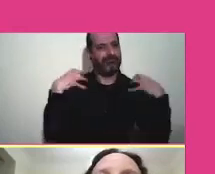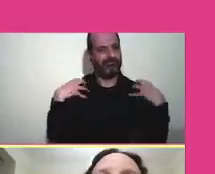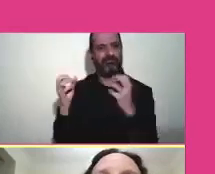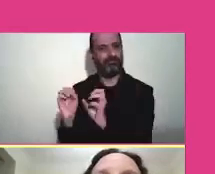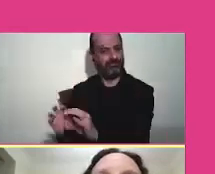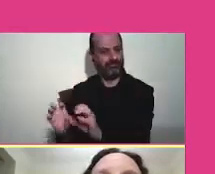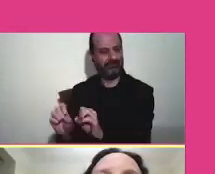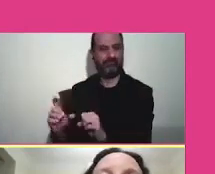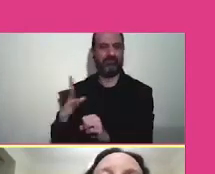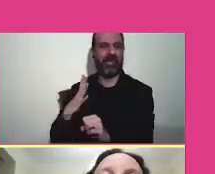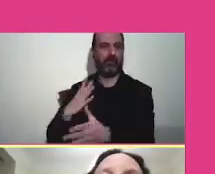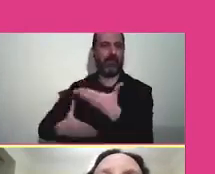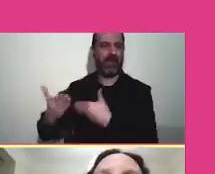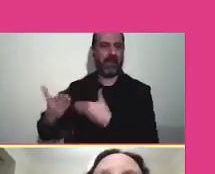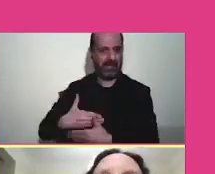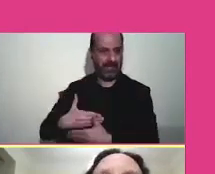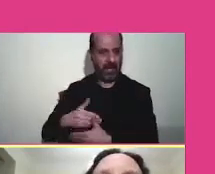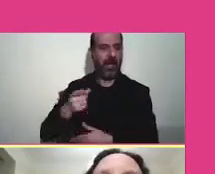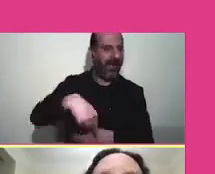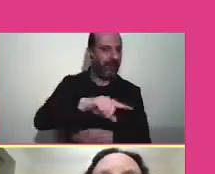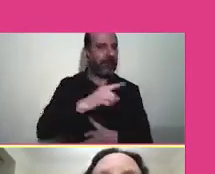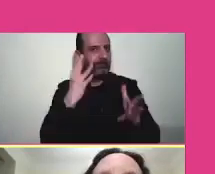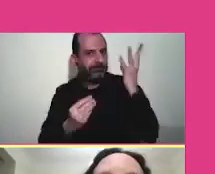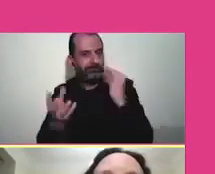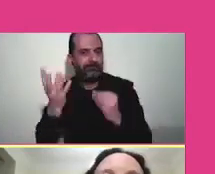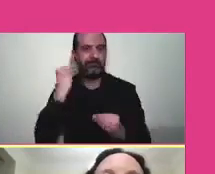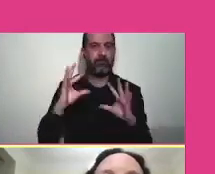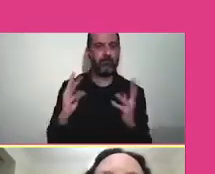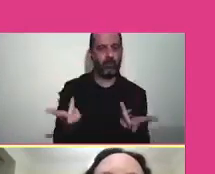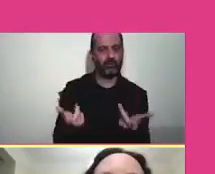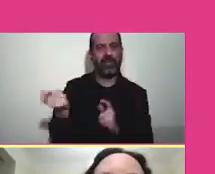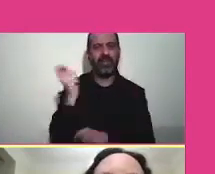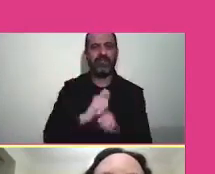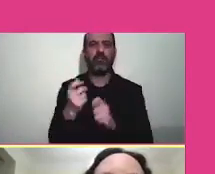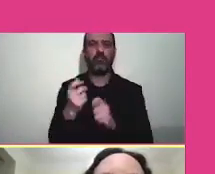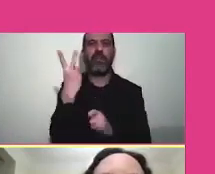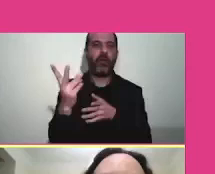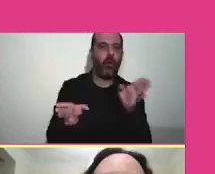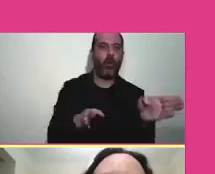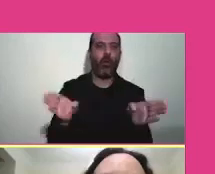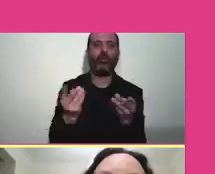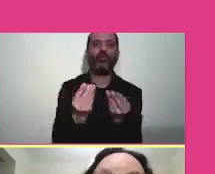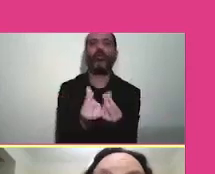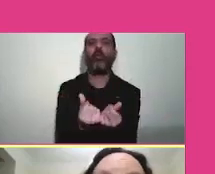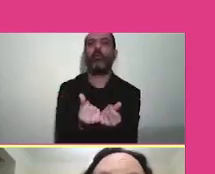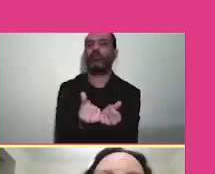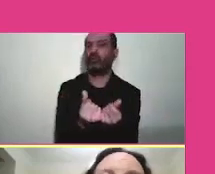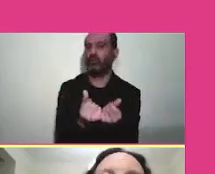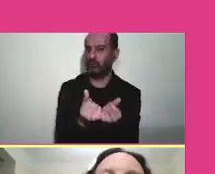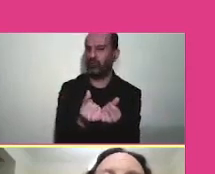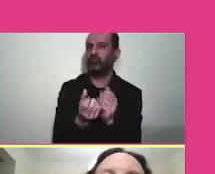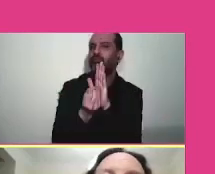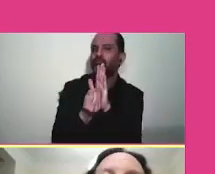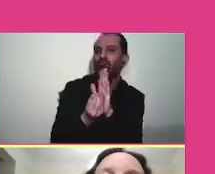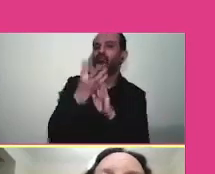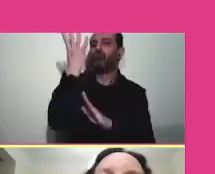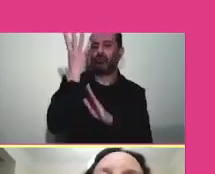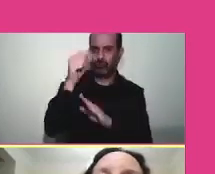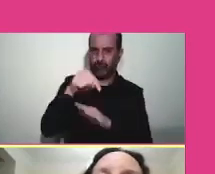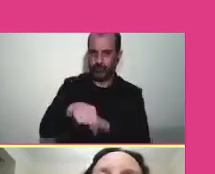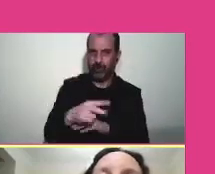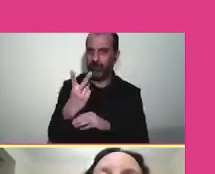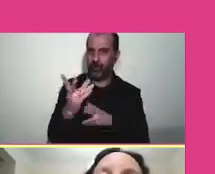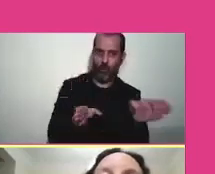Και να δημιουργήσουμε δύο μεθόδους καινούργιες που έχουν